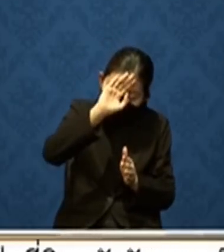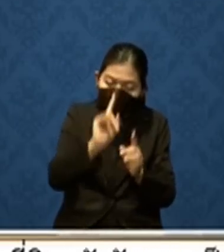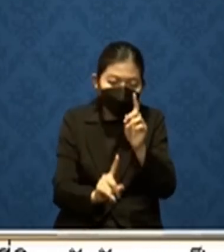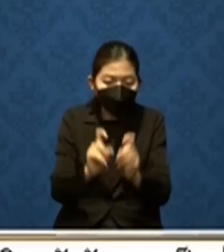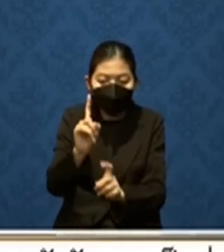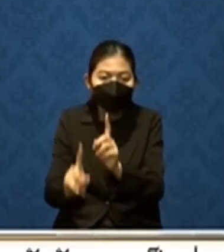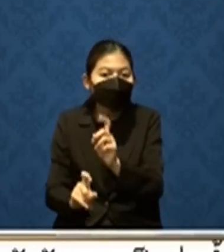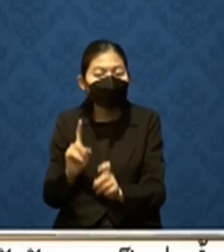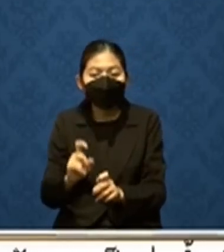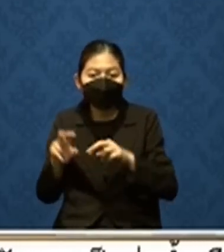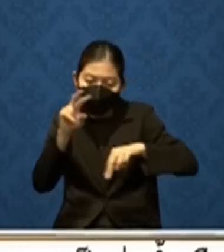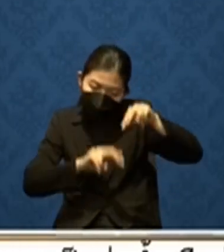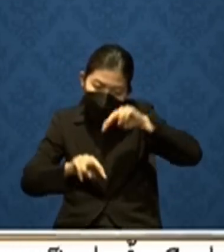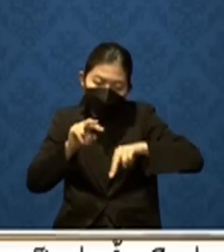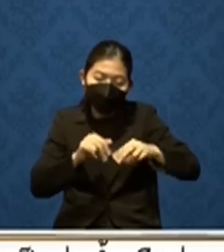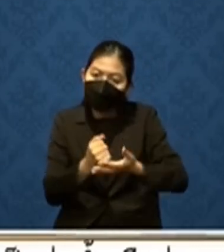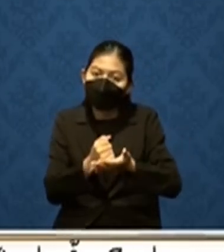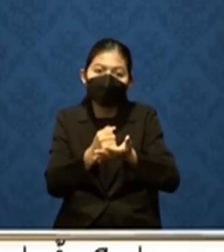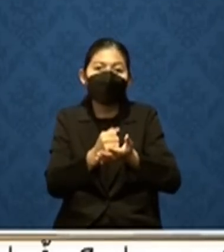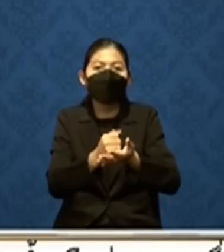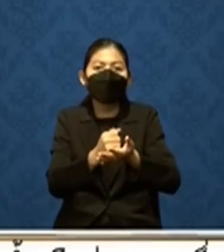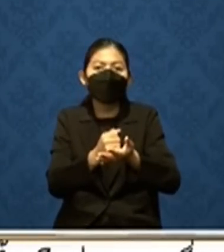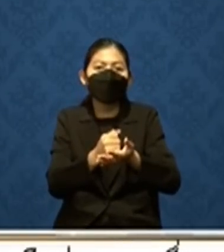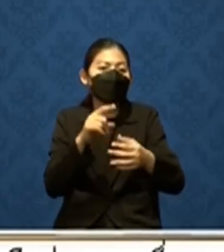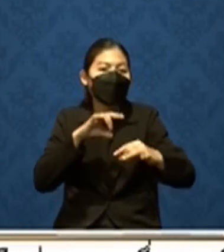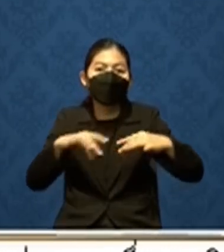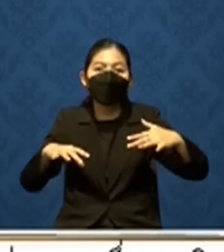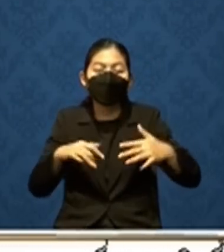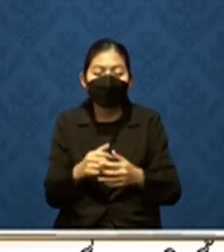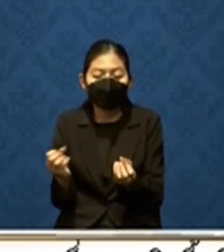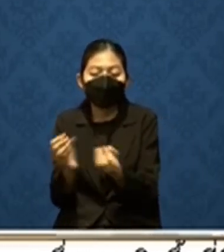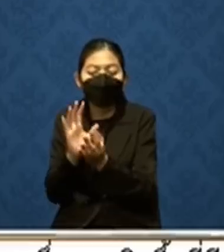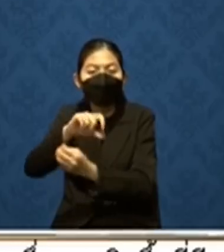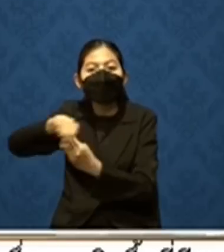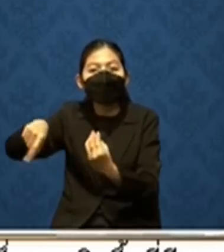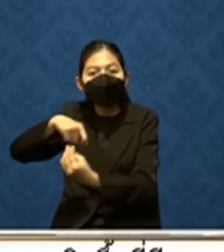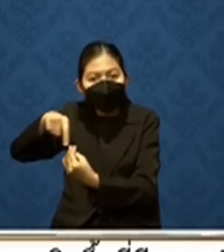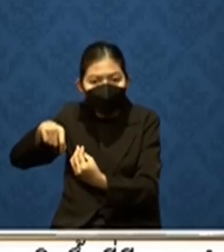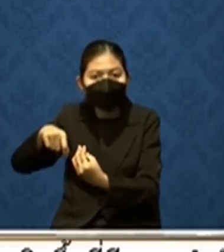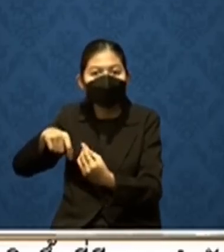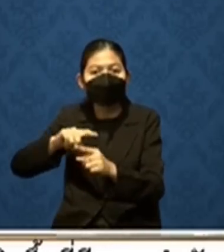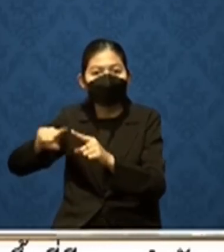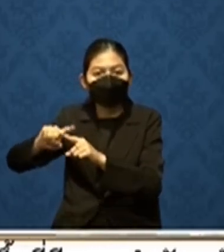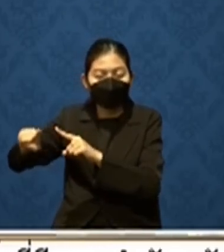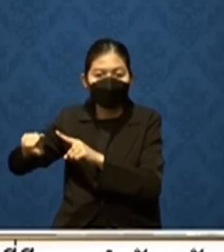ความสามารถในการดูแลโรคไม่ดีพอแล้วเนี่ยยังส่งผลกระทบต่อเศรษฐกิจทุกภาคส่วน